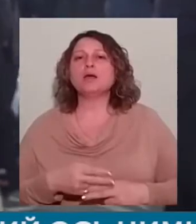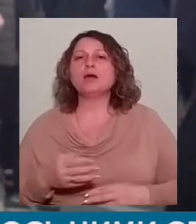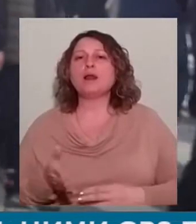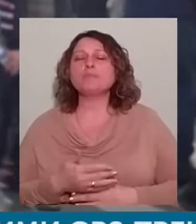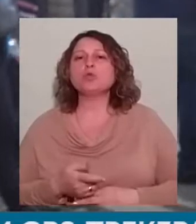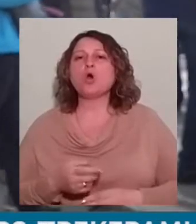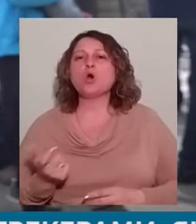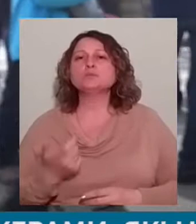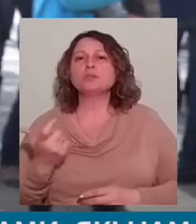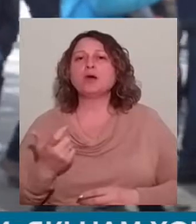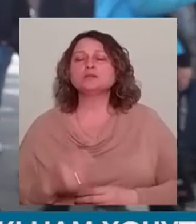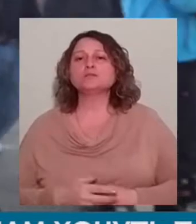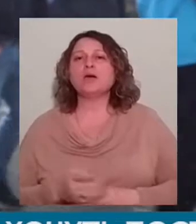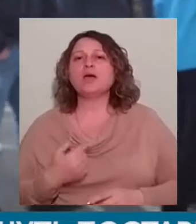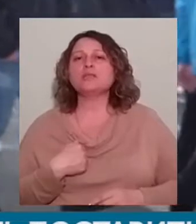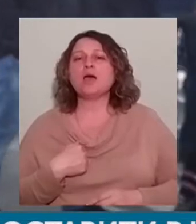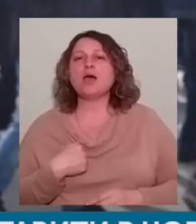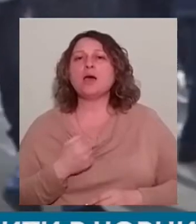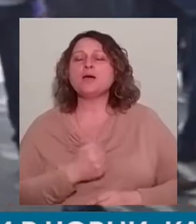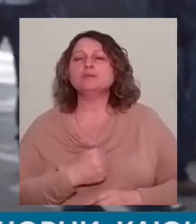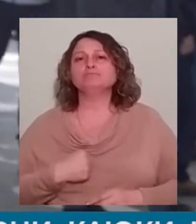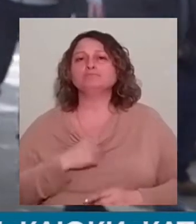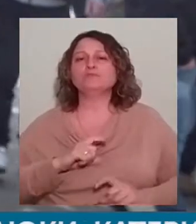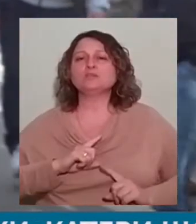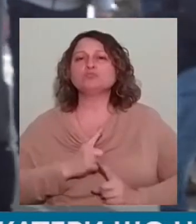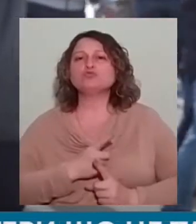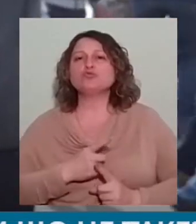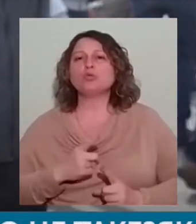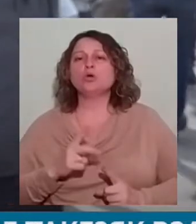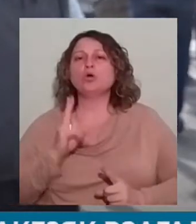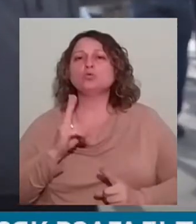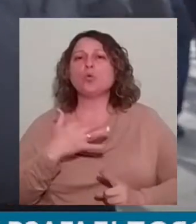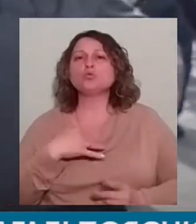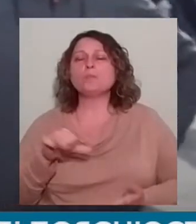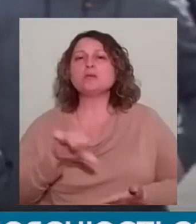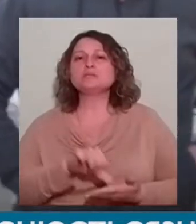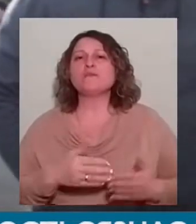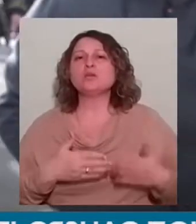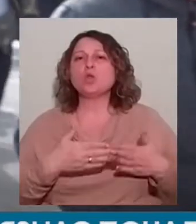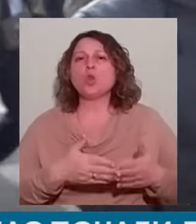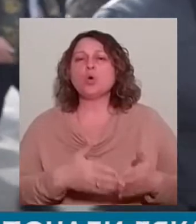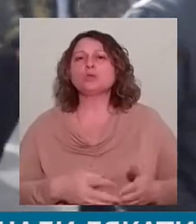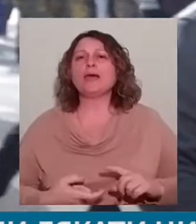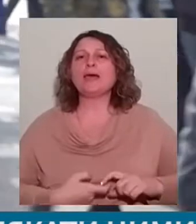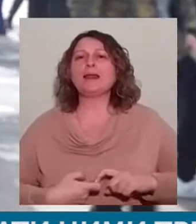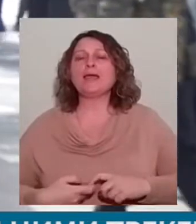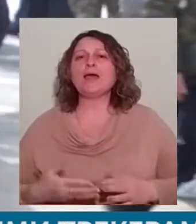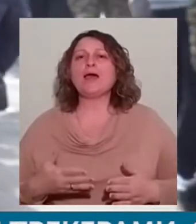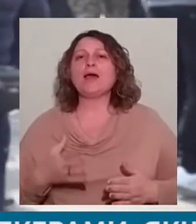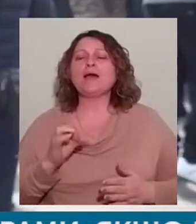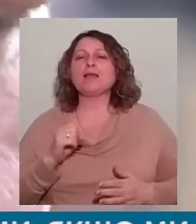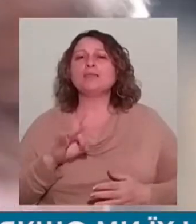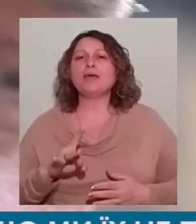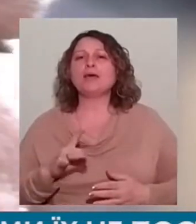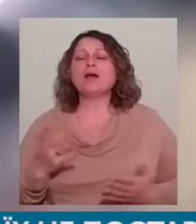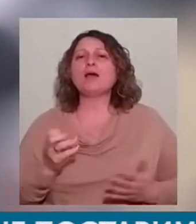вот этими GPS трекерами, которые нам хотят поставить в лодки, в каюки, в катера. Что это такое? Как это